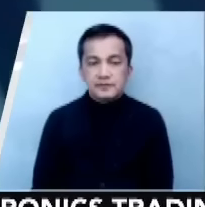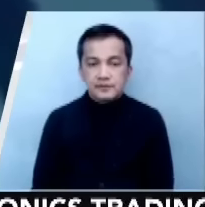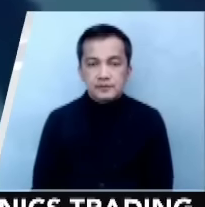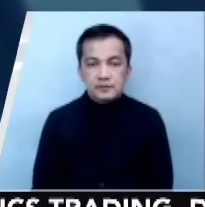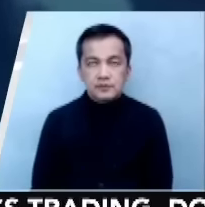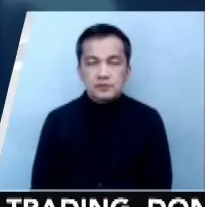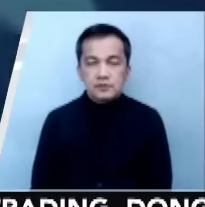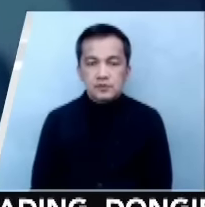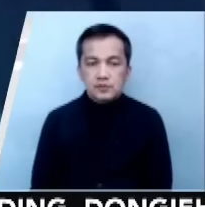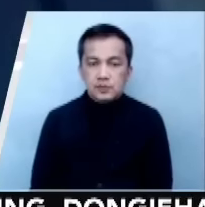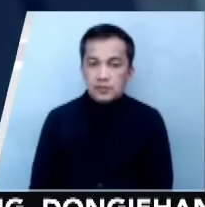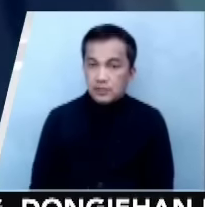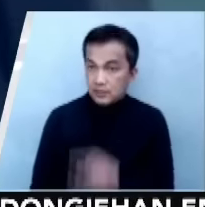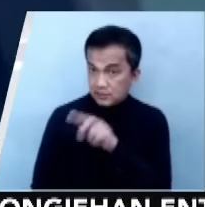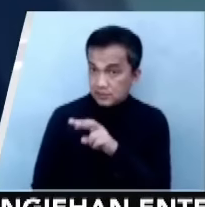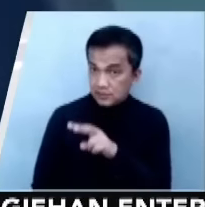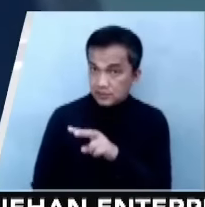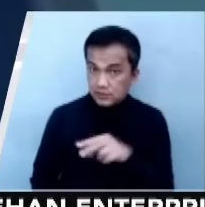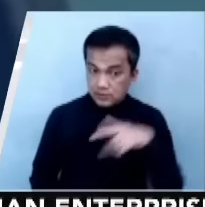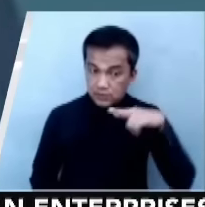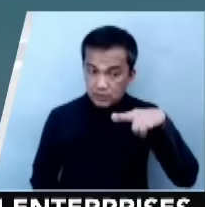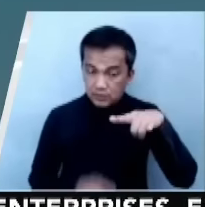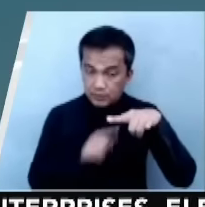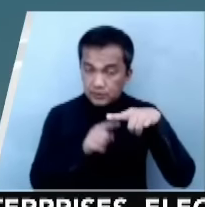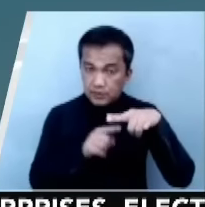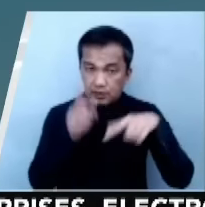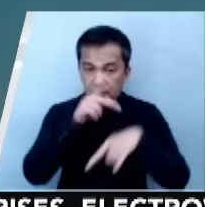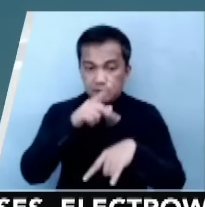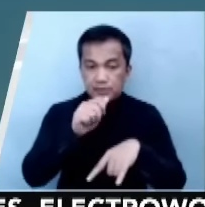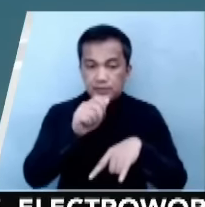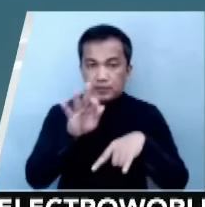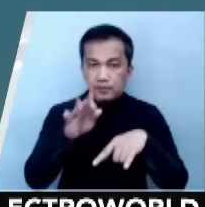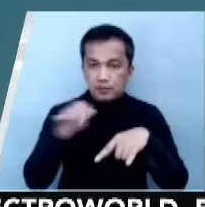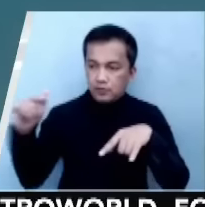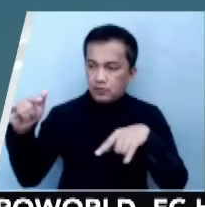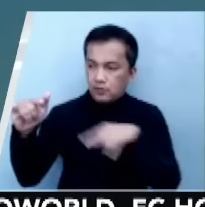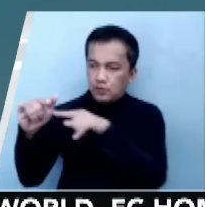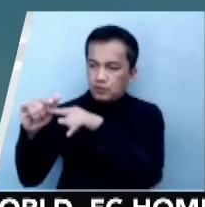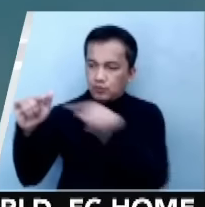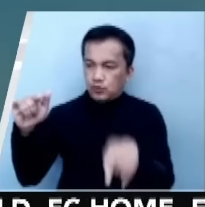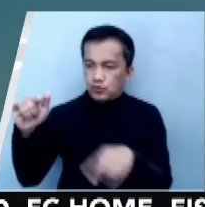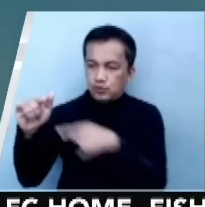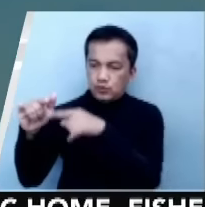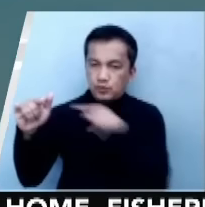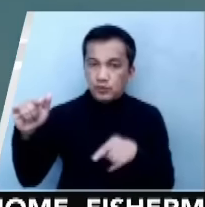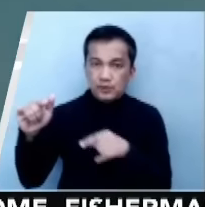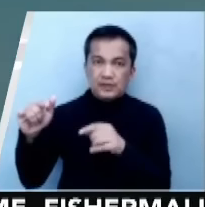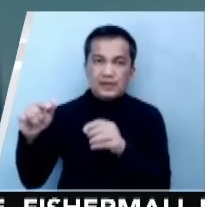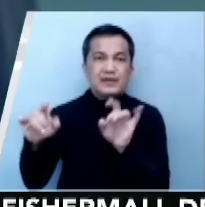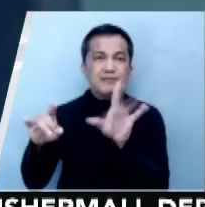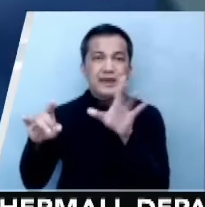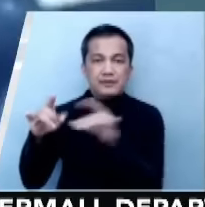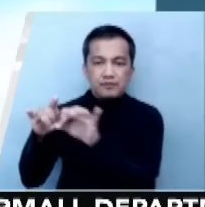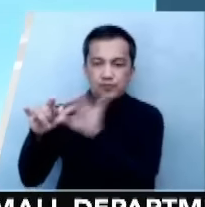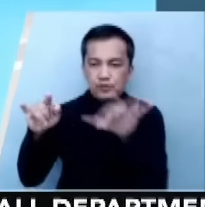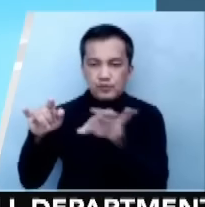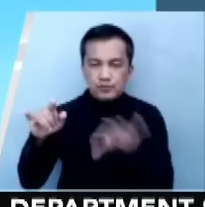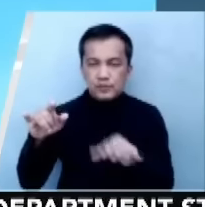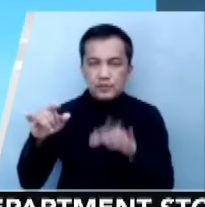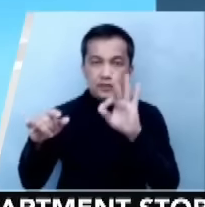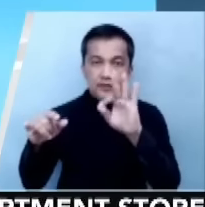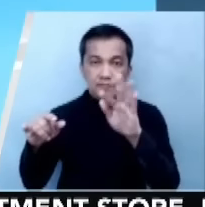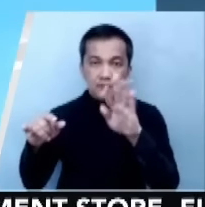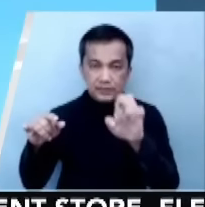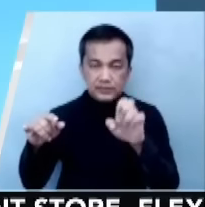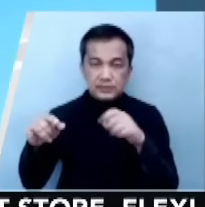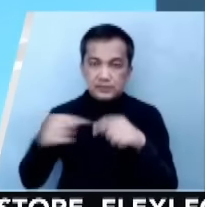Kitang-kita mula sa cockpit ng Philippine Air Force plane ang sunod-sunod na pagpapakawala ng mga flare ng isang Chinese multi-role fighter jet. Sa video,